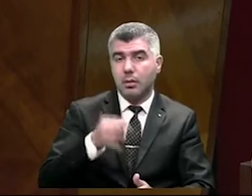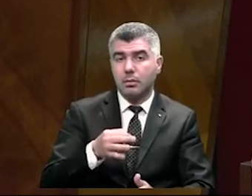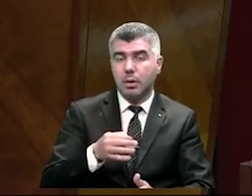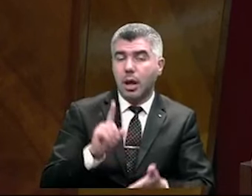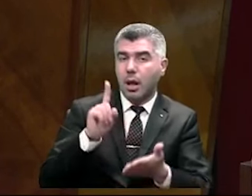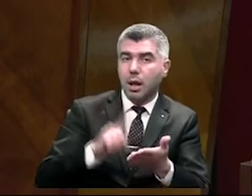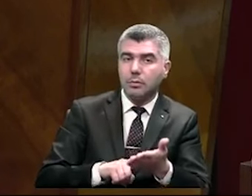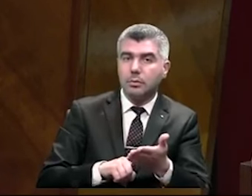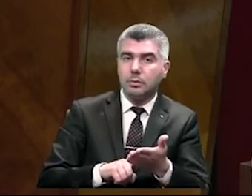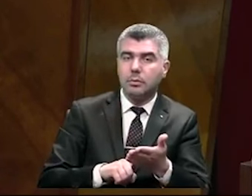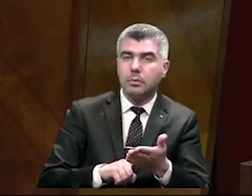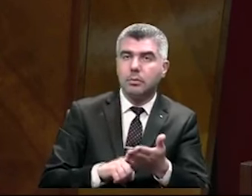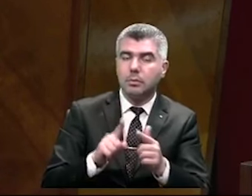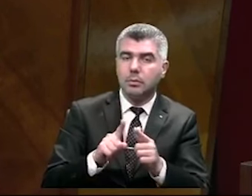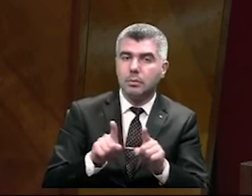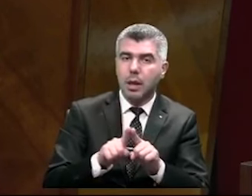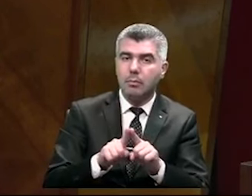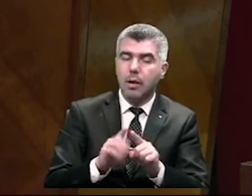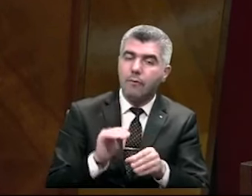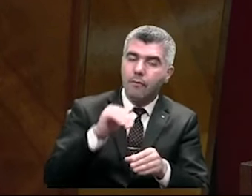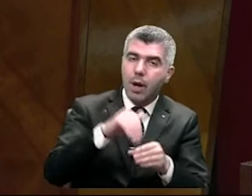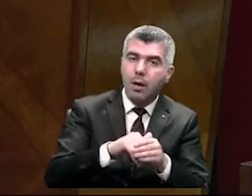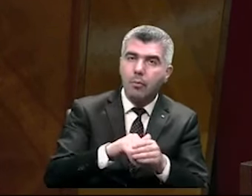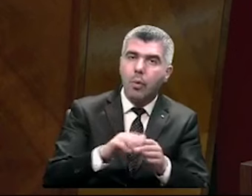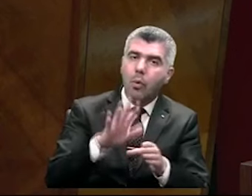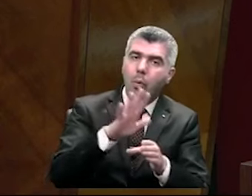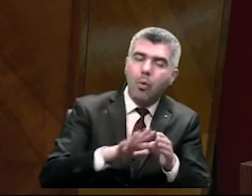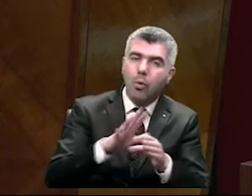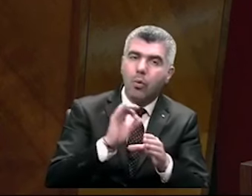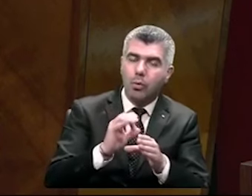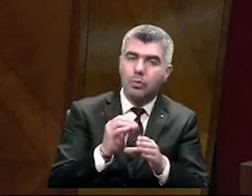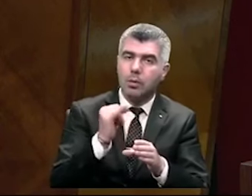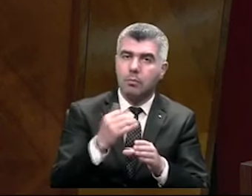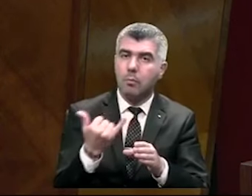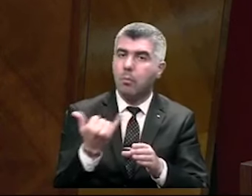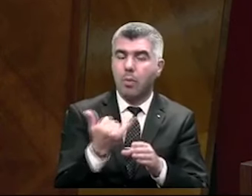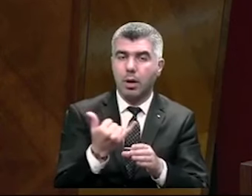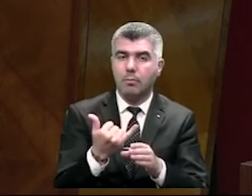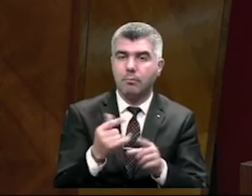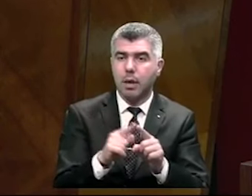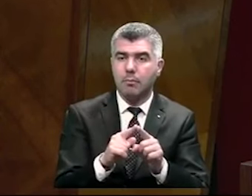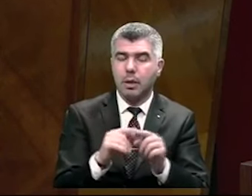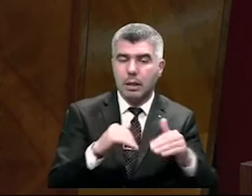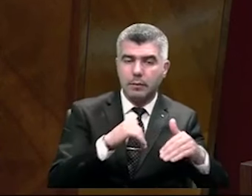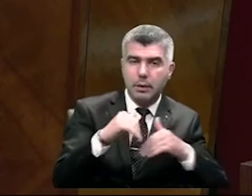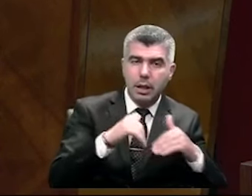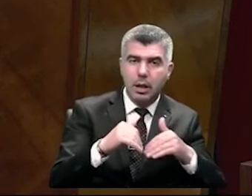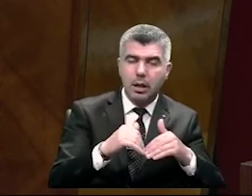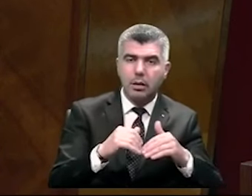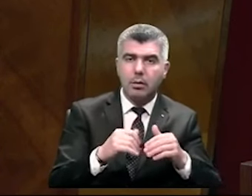خص تنظم فيه النقل داخل هذاك المجال لانه ما يمكننا نظم النقل واحد